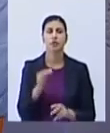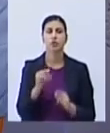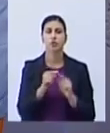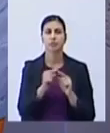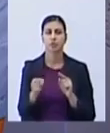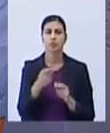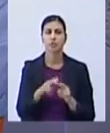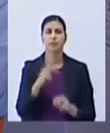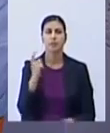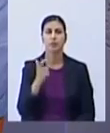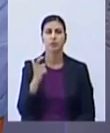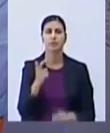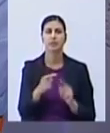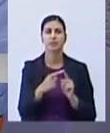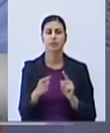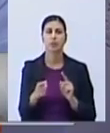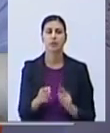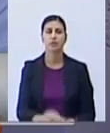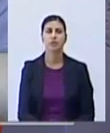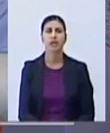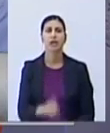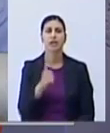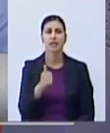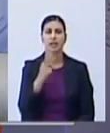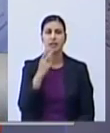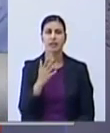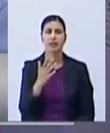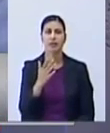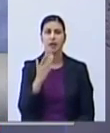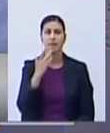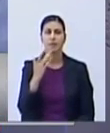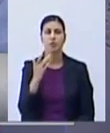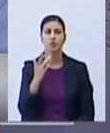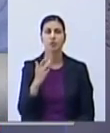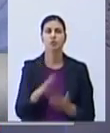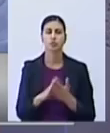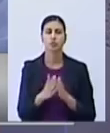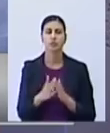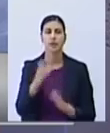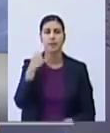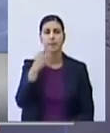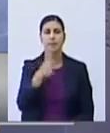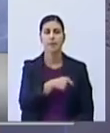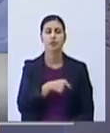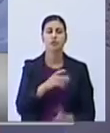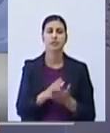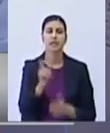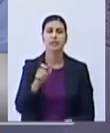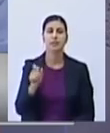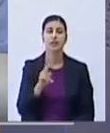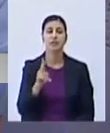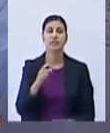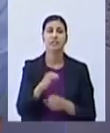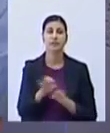და დამოუკიდებლობის ისტორიის განმავლობაში კარგად დაგვანახა პოლიტიკურმა სიტუაციამ რომ მაჟორიტარები ესენი არიან ადამიანები,